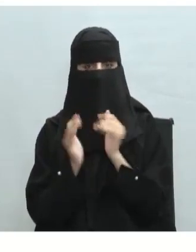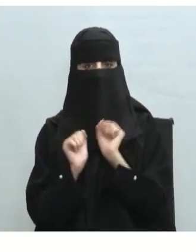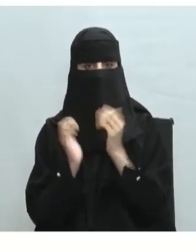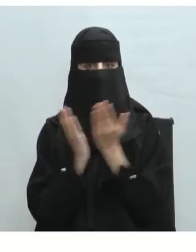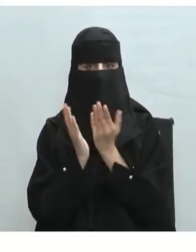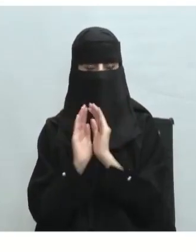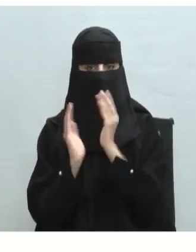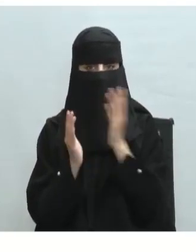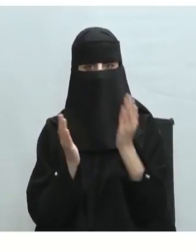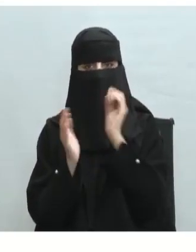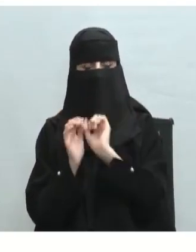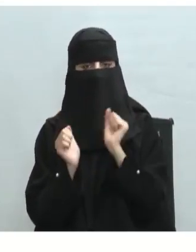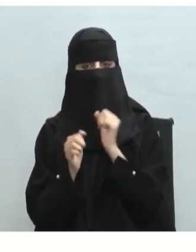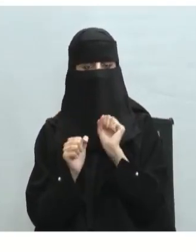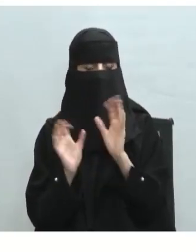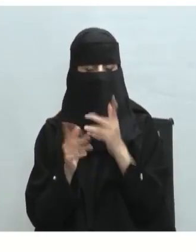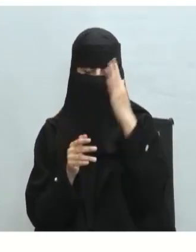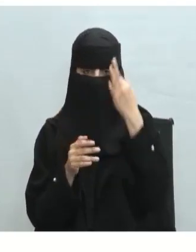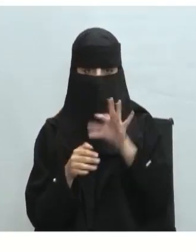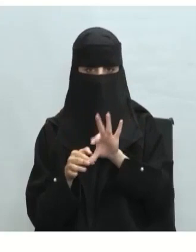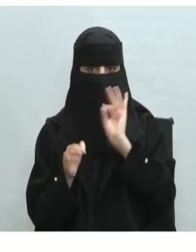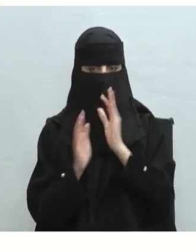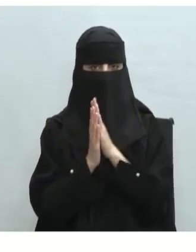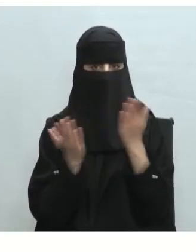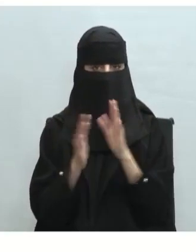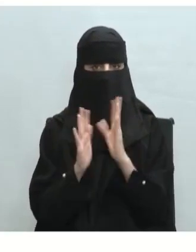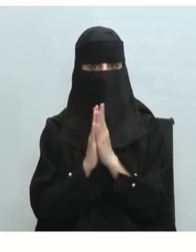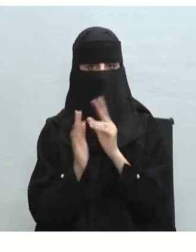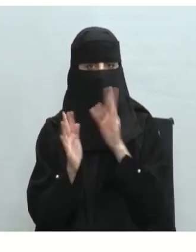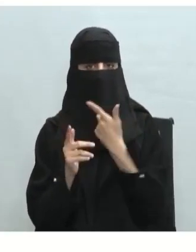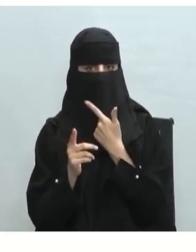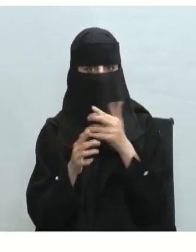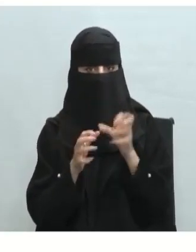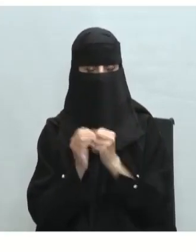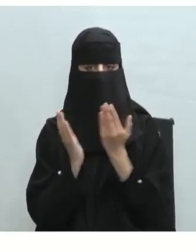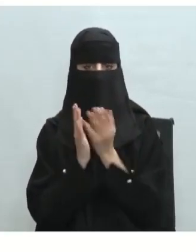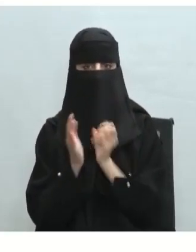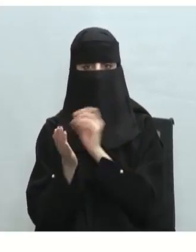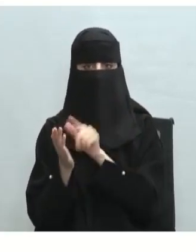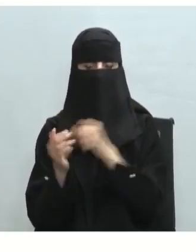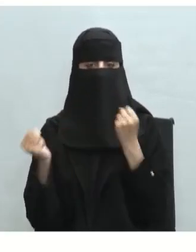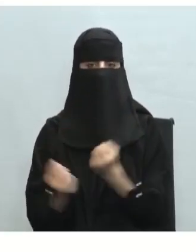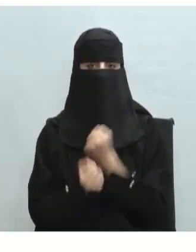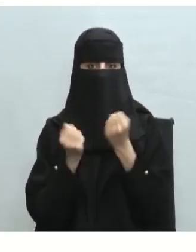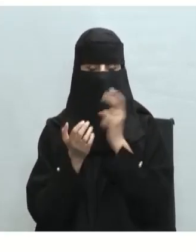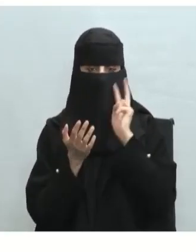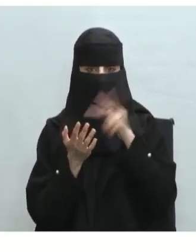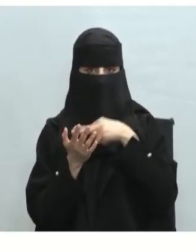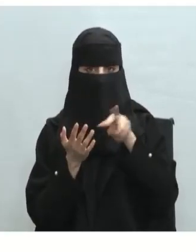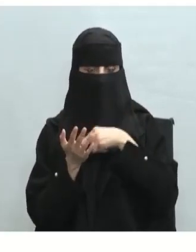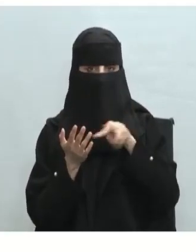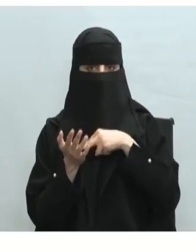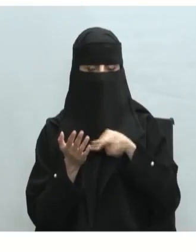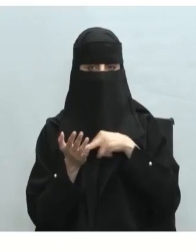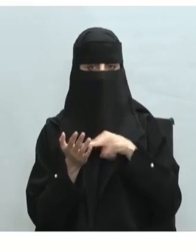لتكون ماده للتدريب تستفيد منها انت وزملائك كذلك القراءه السريعه ايضا مهاره مركبه تحتاج الى